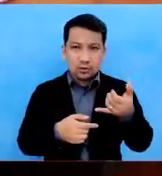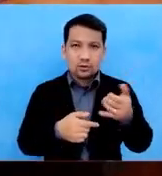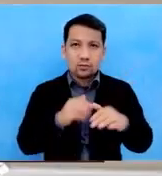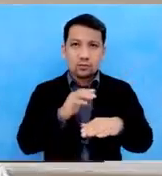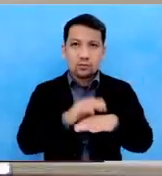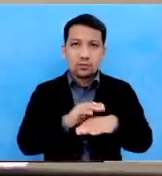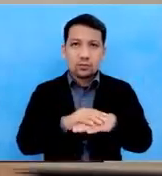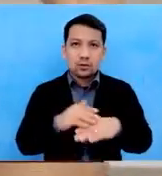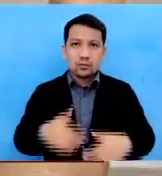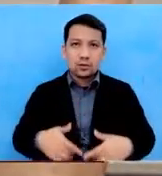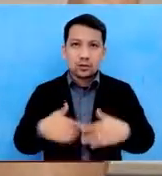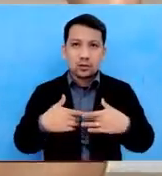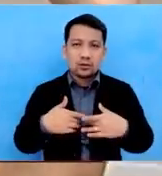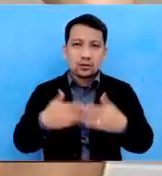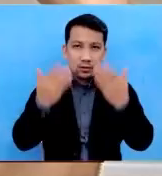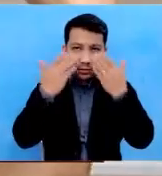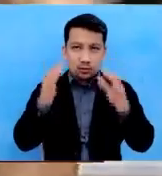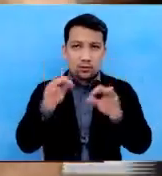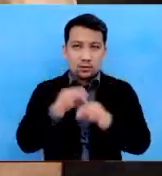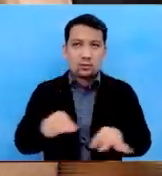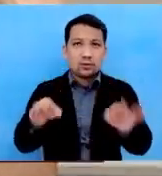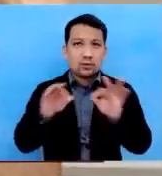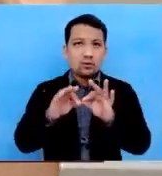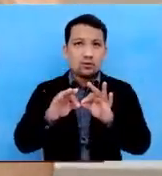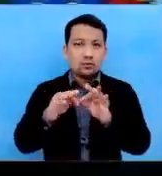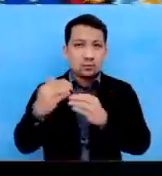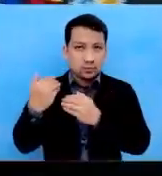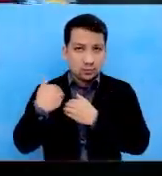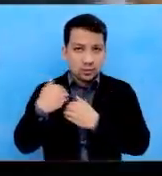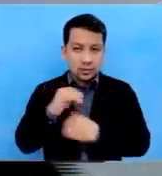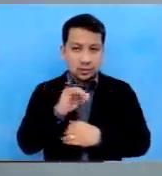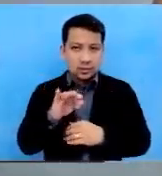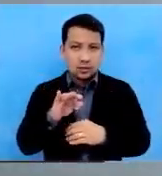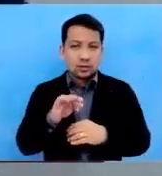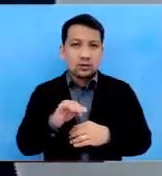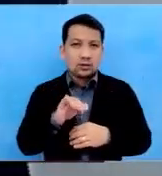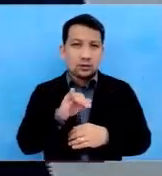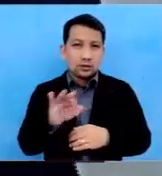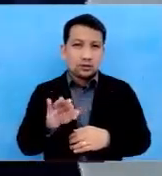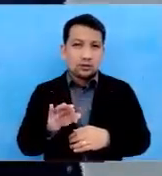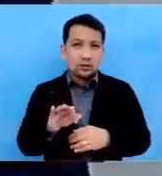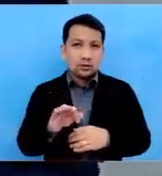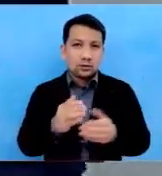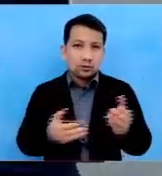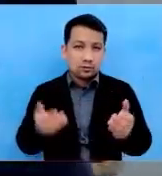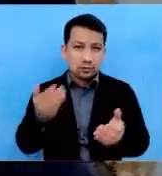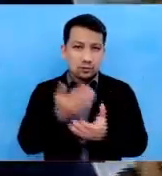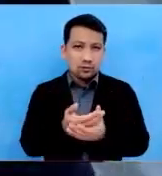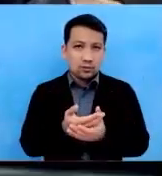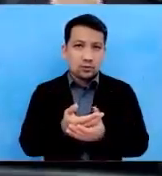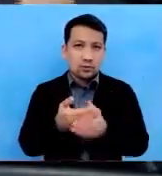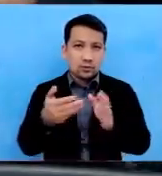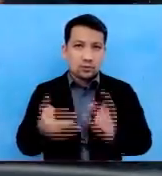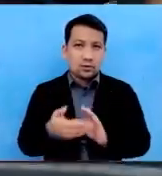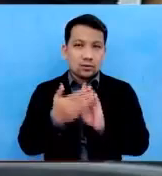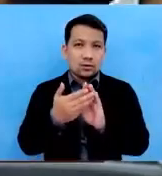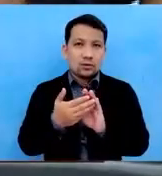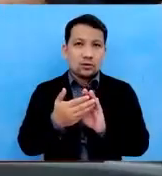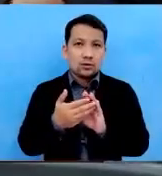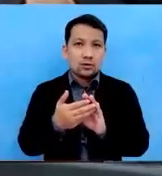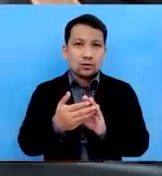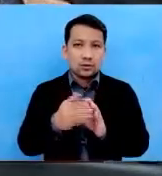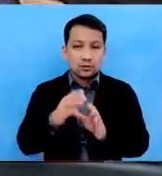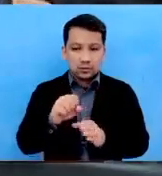pamilya Mabasa, kaya dapat daw silang mapanagot kung sakali. Tiyempo sa pagdinig ngayong araw, humarap sa isang case conference si Roy